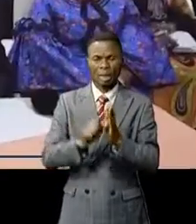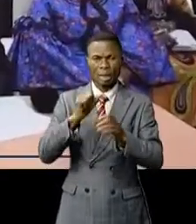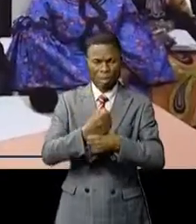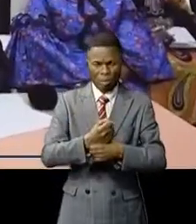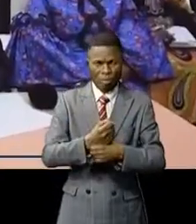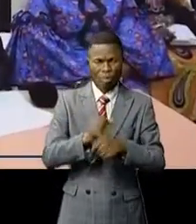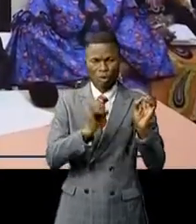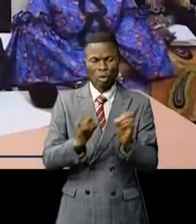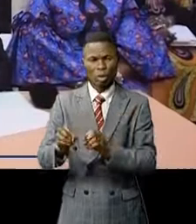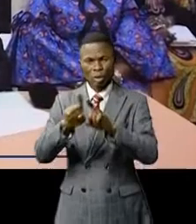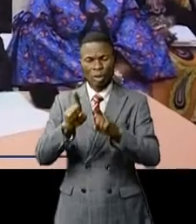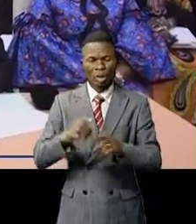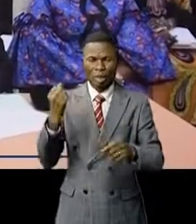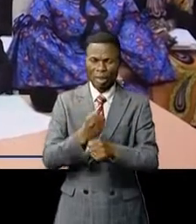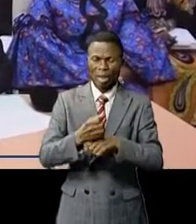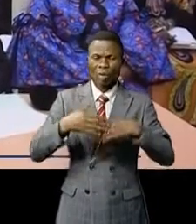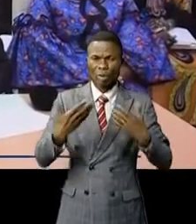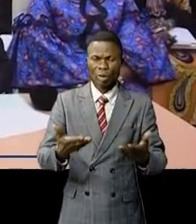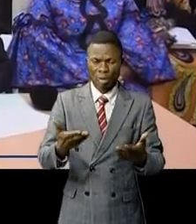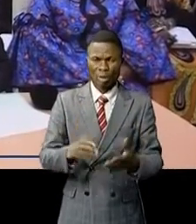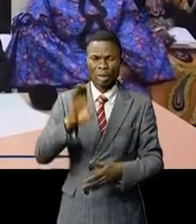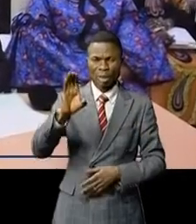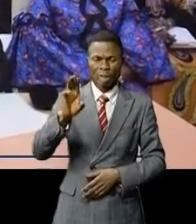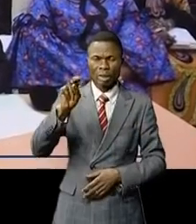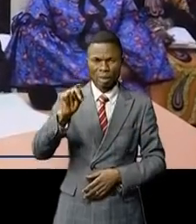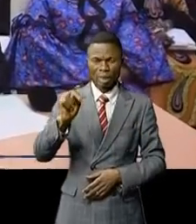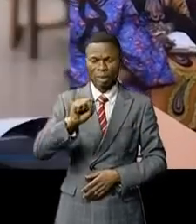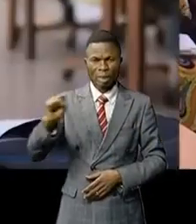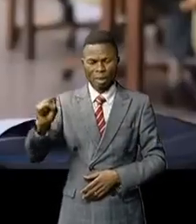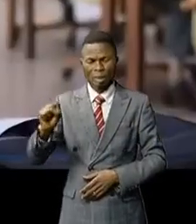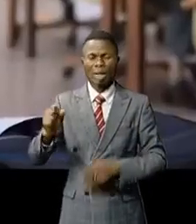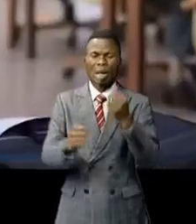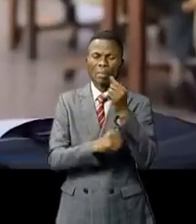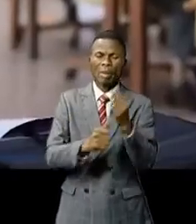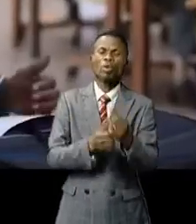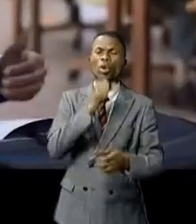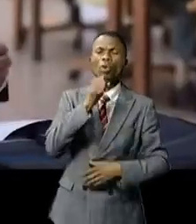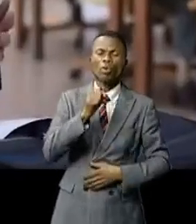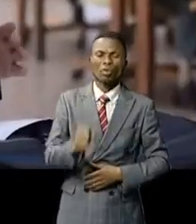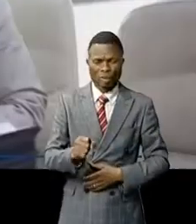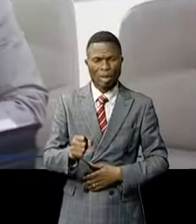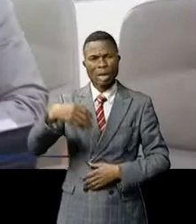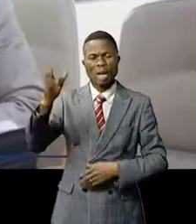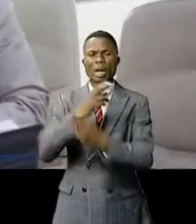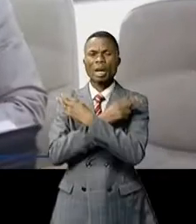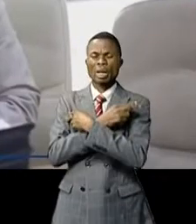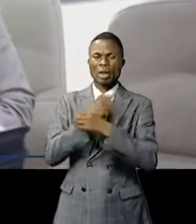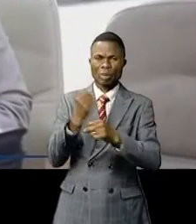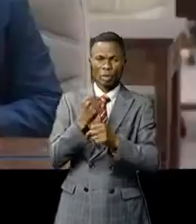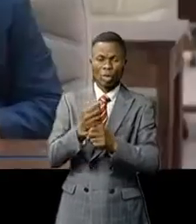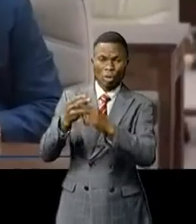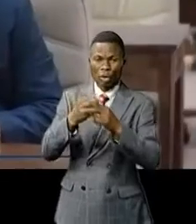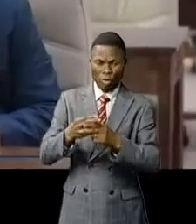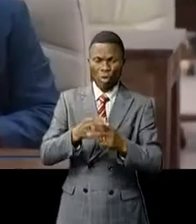création, organisation et fonctionnement de la CNSAP et les pensions. Selon lui, la surveillance médicale de